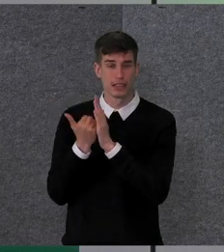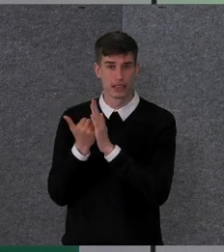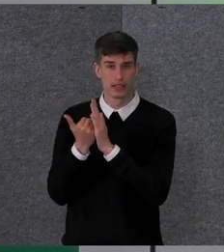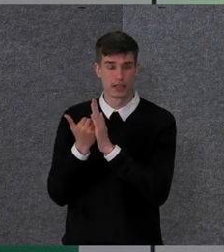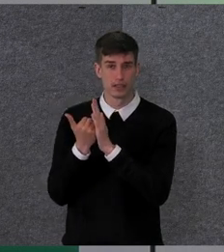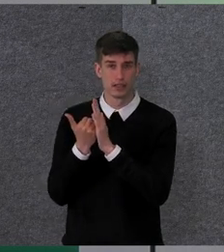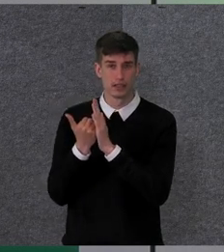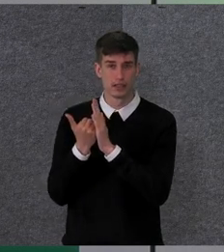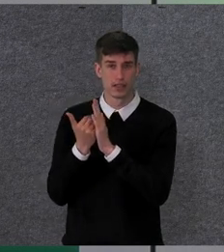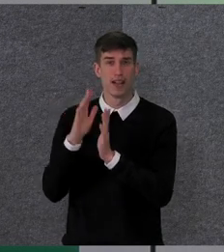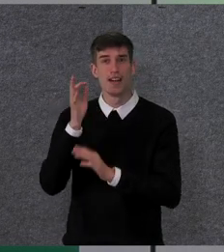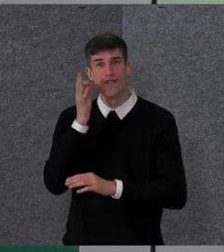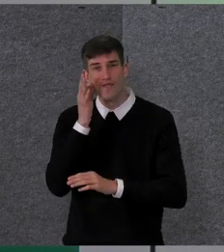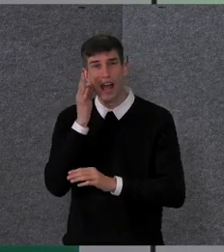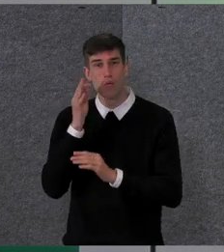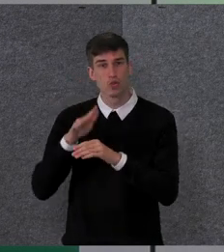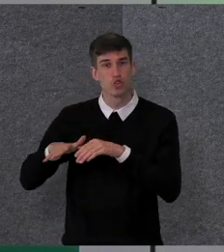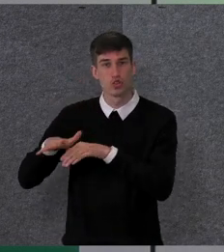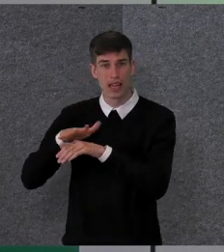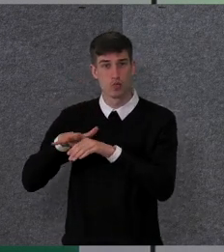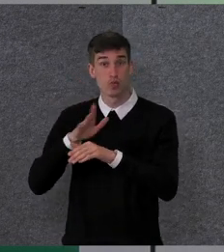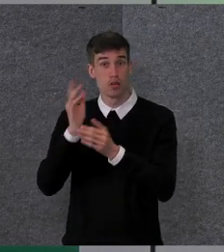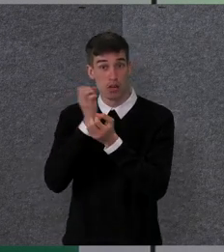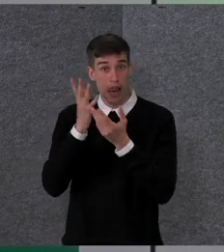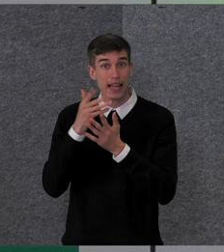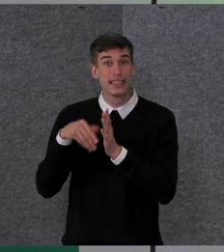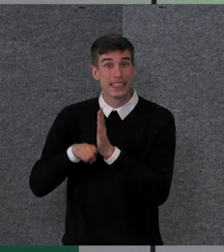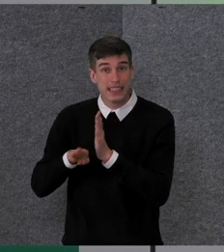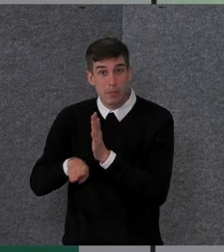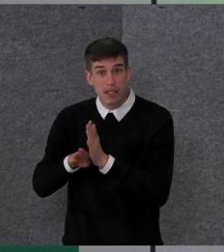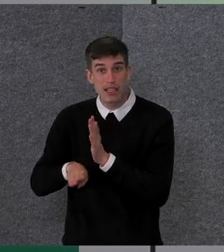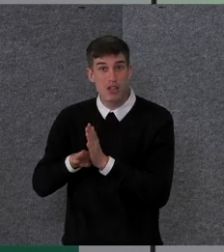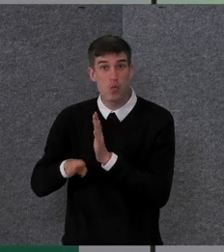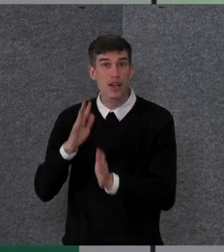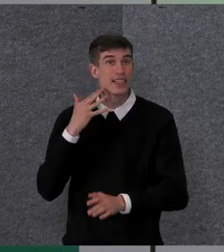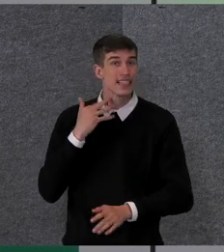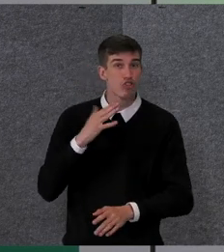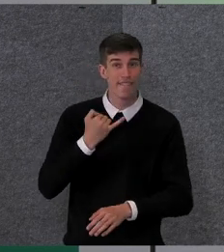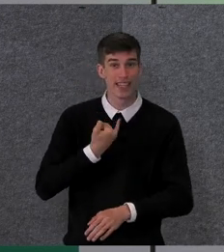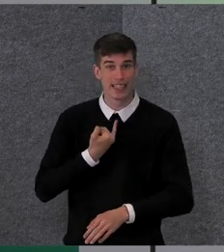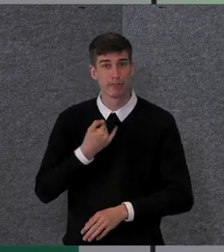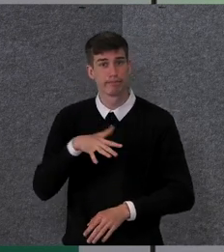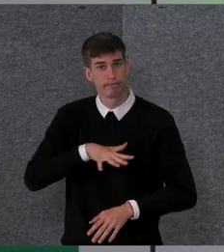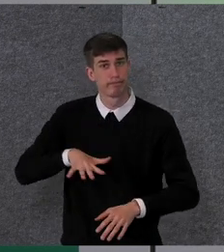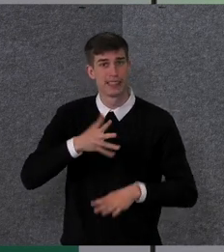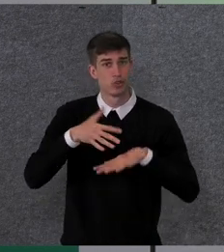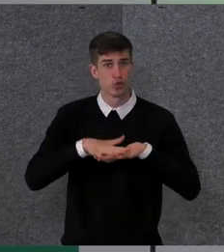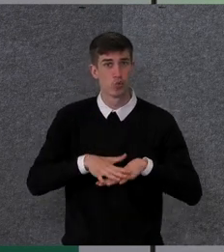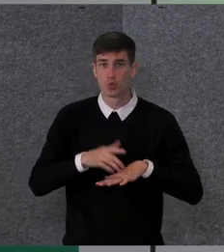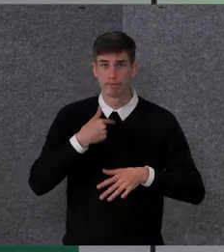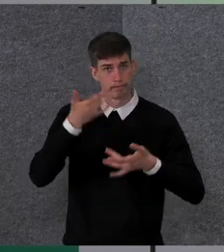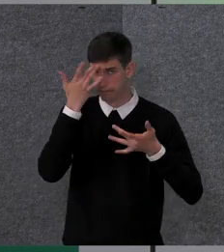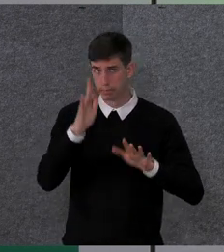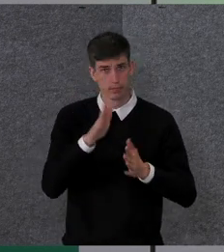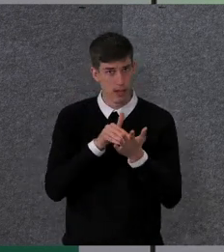Wir machen in unserem Frauenstatut direkt in der Präambel klar, dass Diskriminierung aufgrund der Geschlechtsidentität in unseren Strukturen, dass wir das nicht